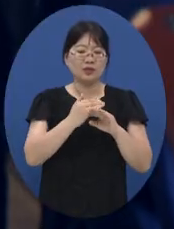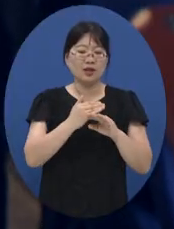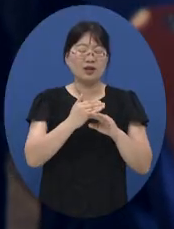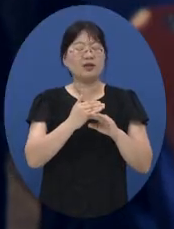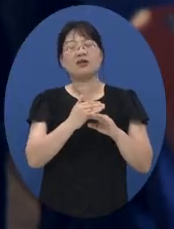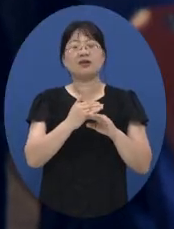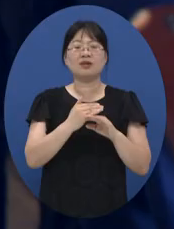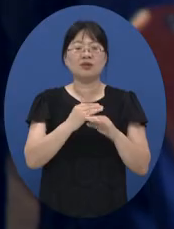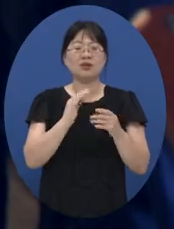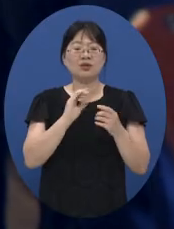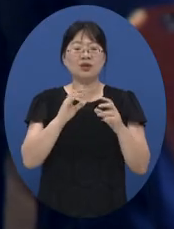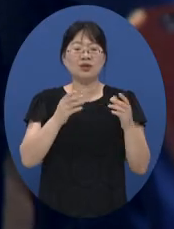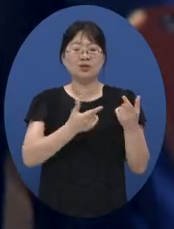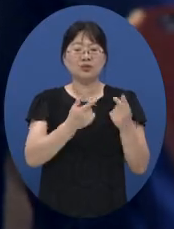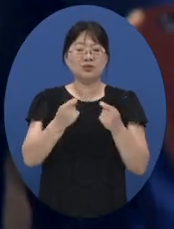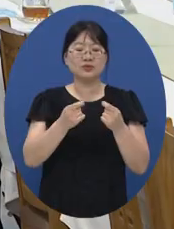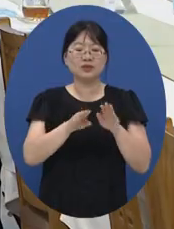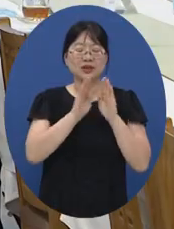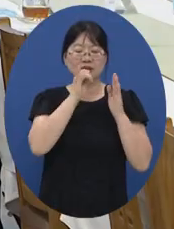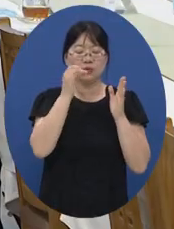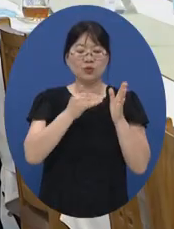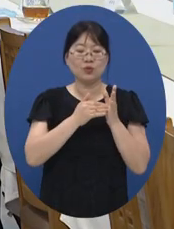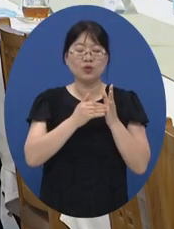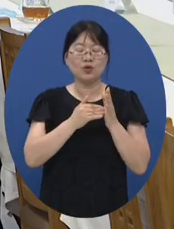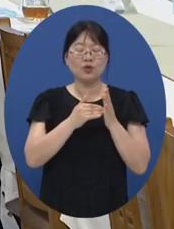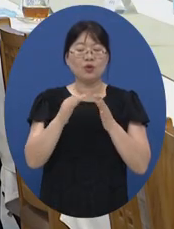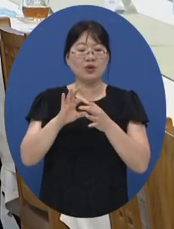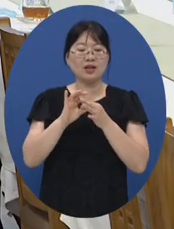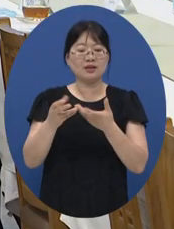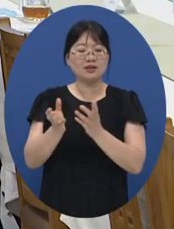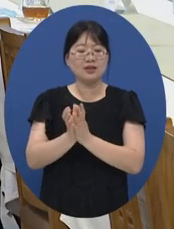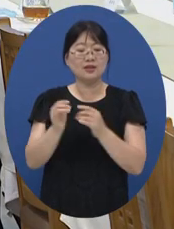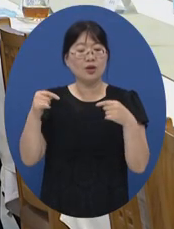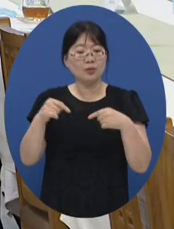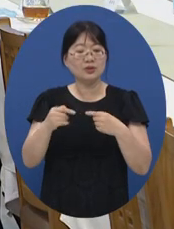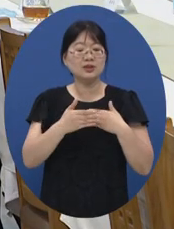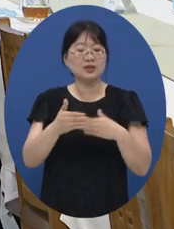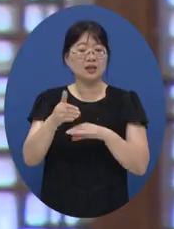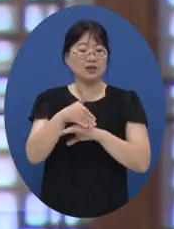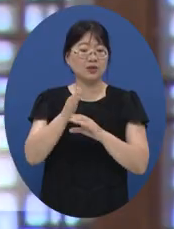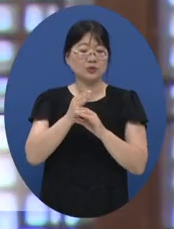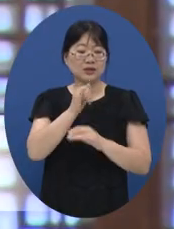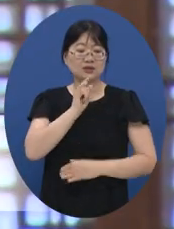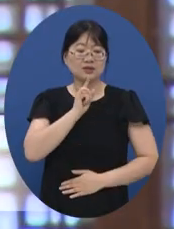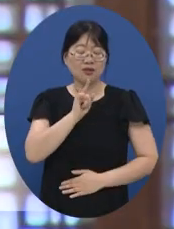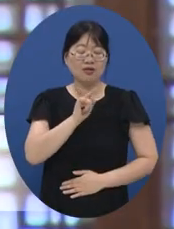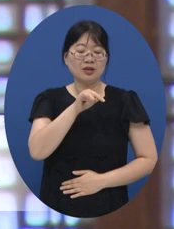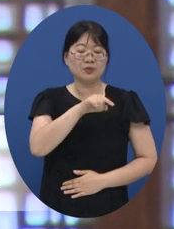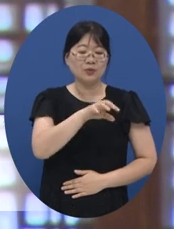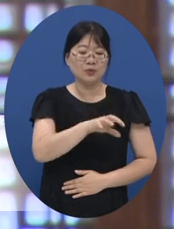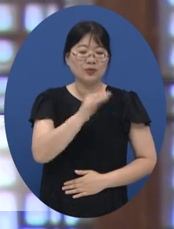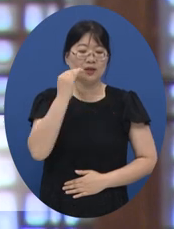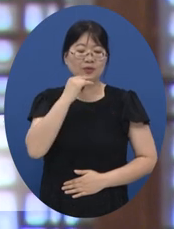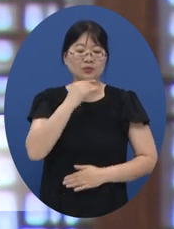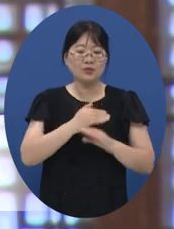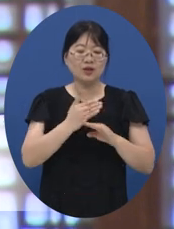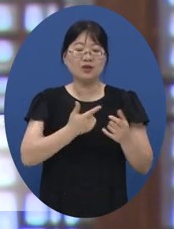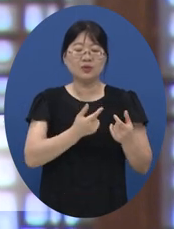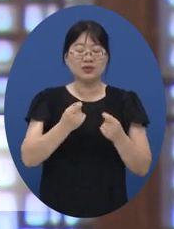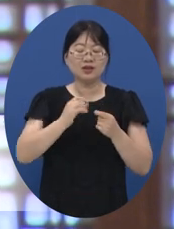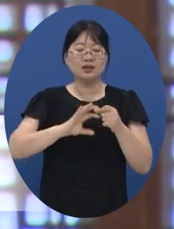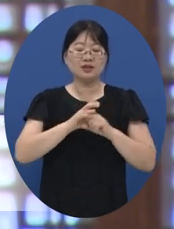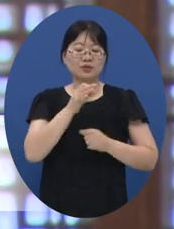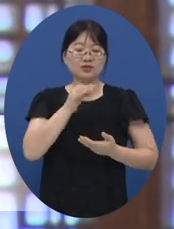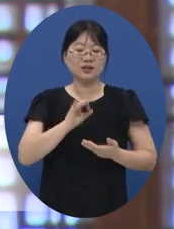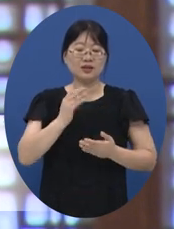정책포럼 을 공동 개최하고 국방부 등 관련 기관과 협의도 진행할 예정입니다 김장 지대가 남북 공동의 세 개의 영상이